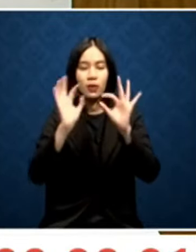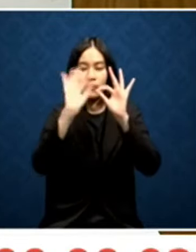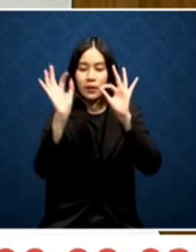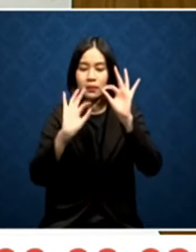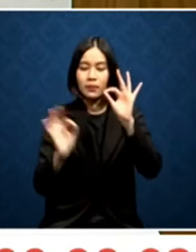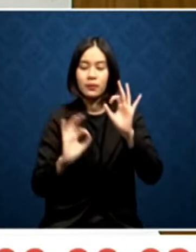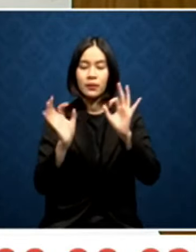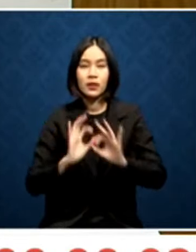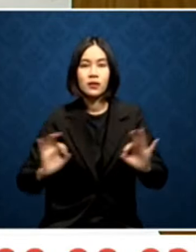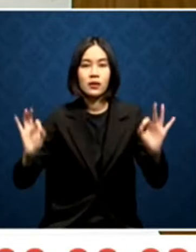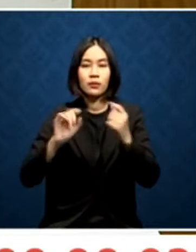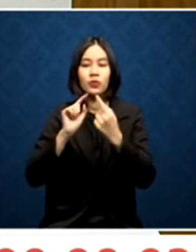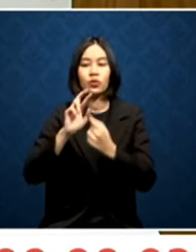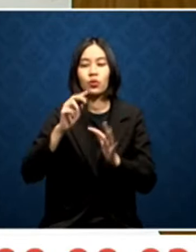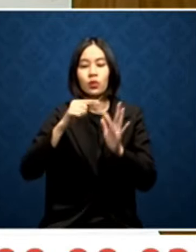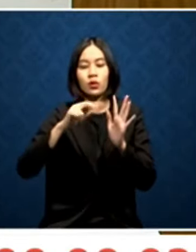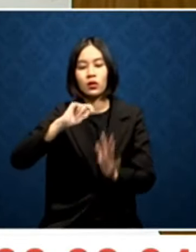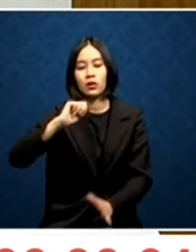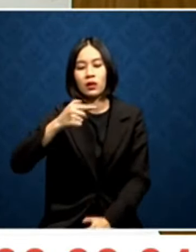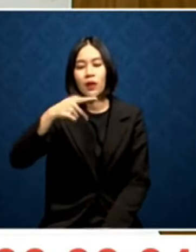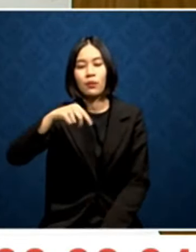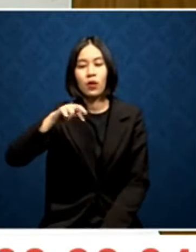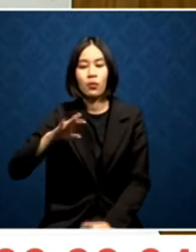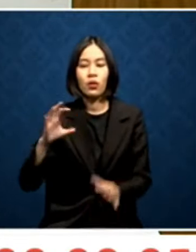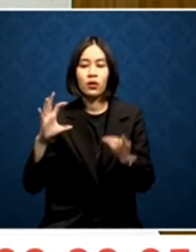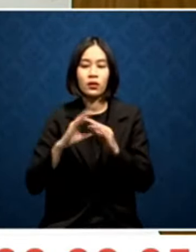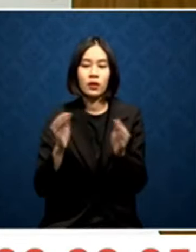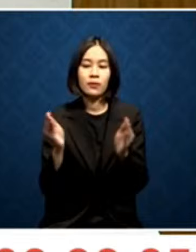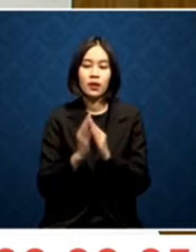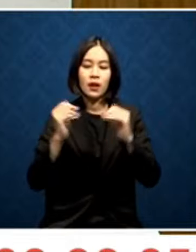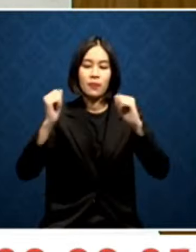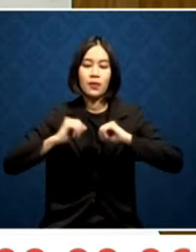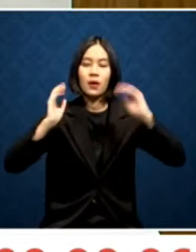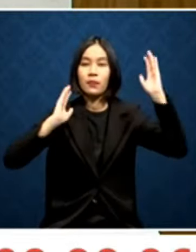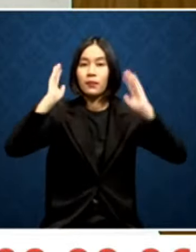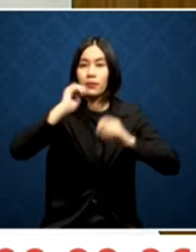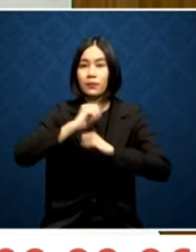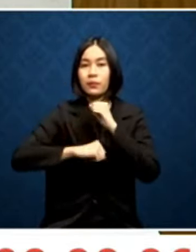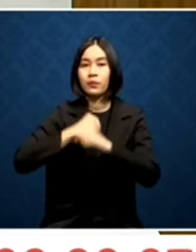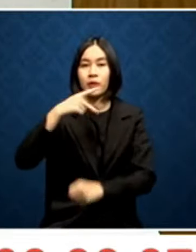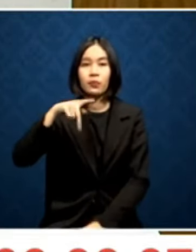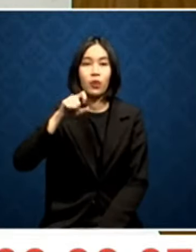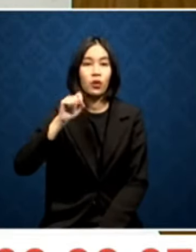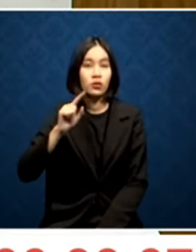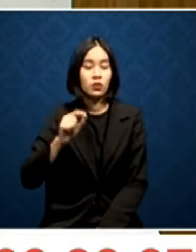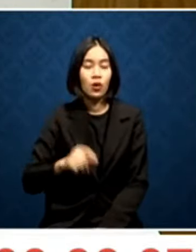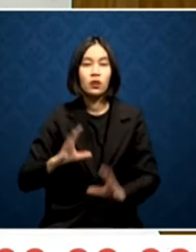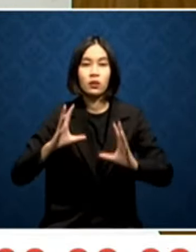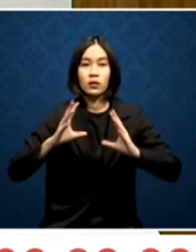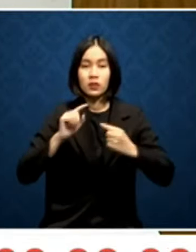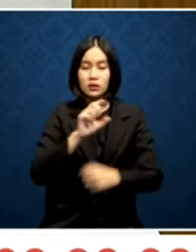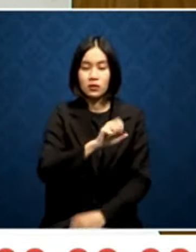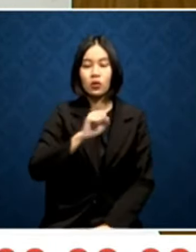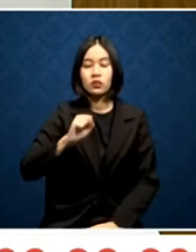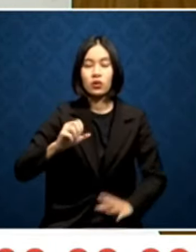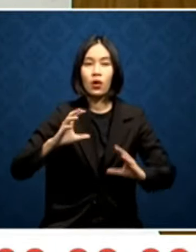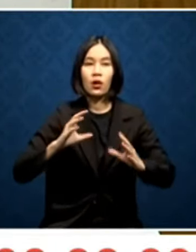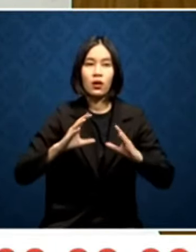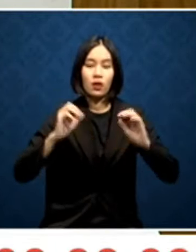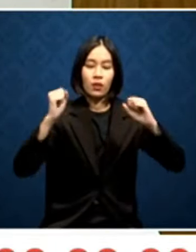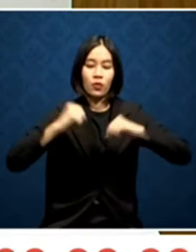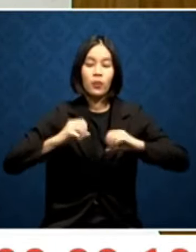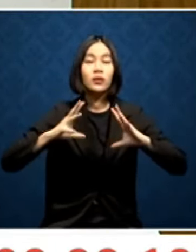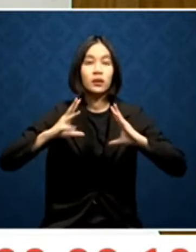ครับของร่างพระราชบัญญัติว่าด้วยการออกเสียงประชามติจบที่พ.ศ.ซึ่งได้รับความเห็นชอบจากสภาผู้แทนราษฎรนะ